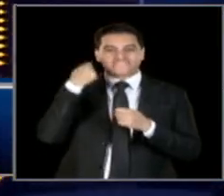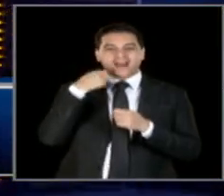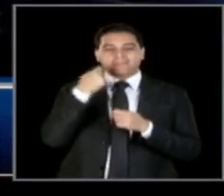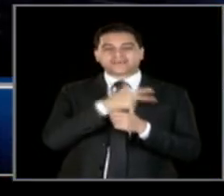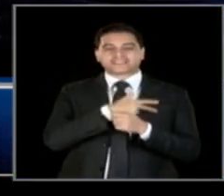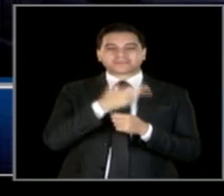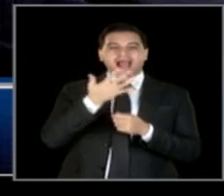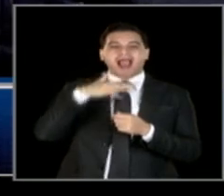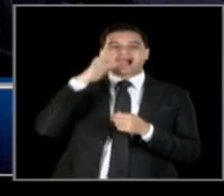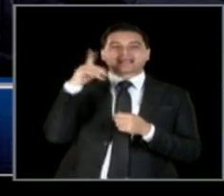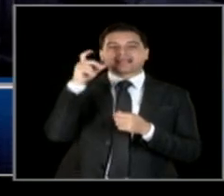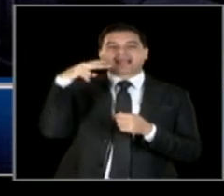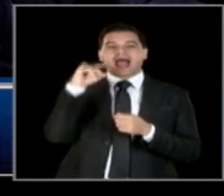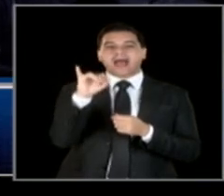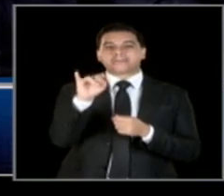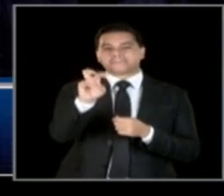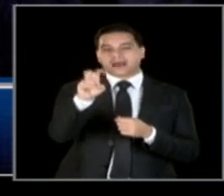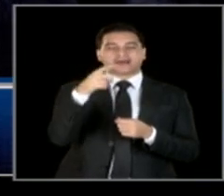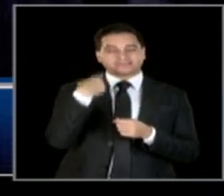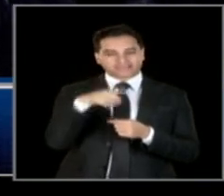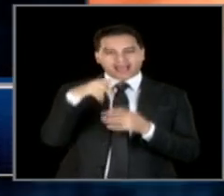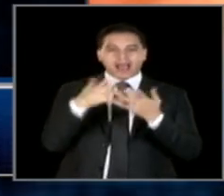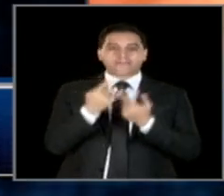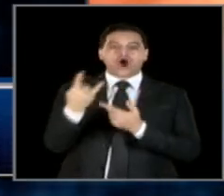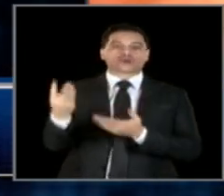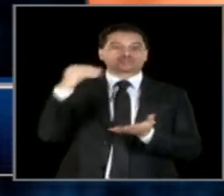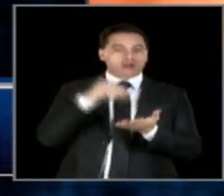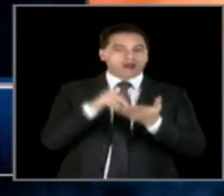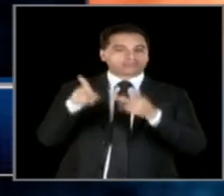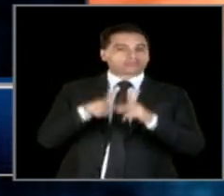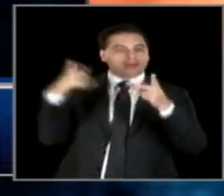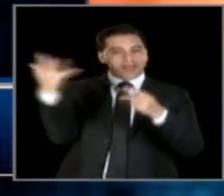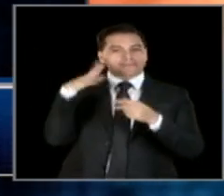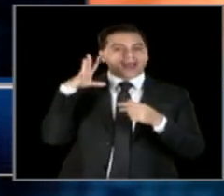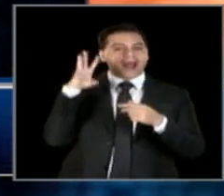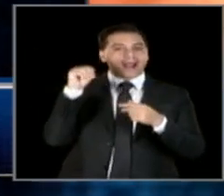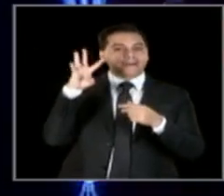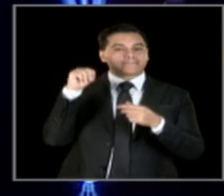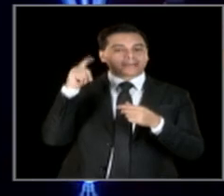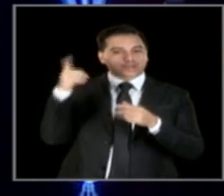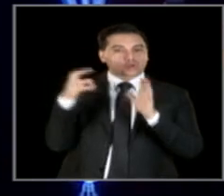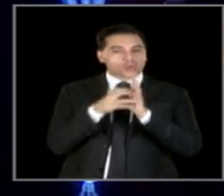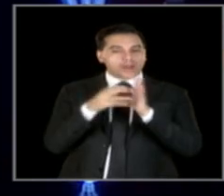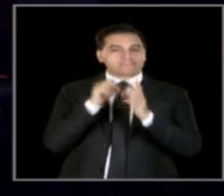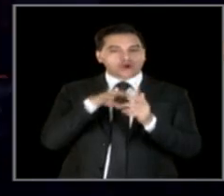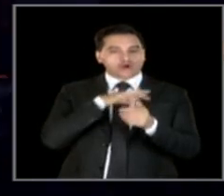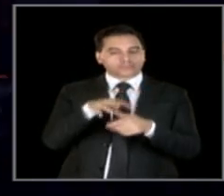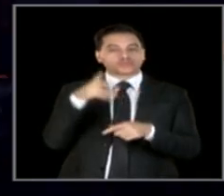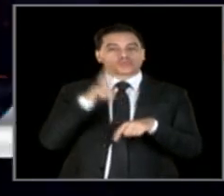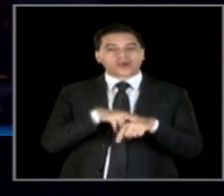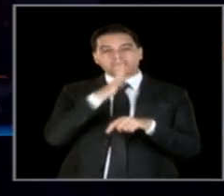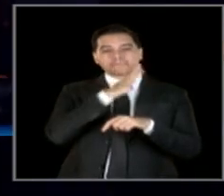محمود العسيلي. عشانات النتيجة اتغيرت. 40 كلية رمسيس، 100